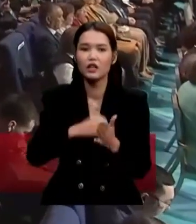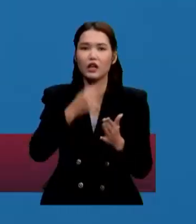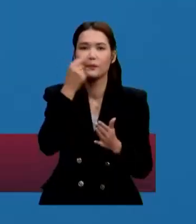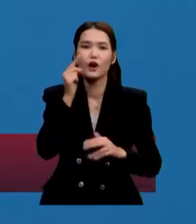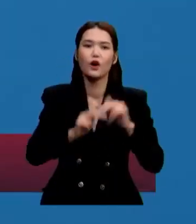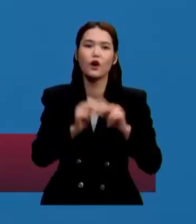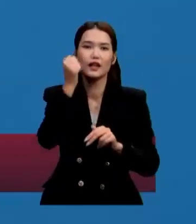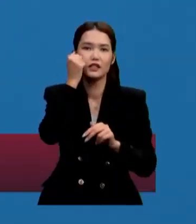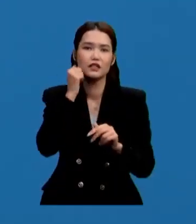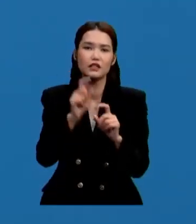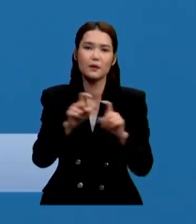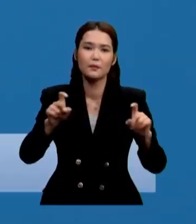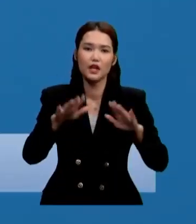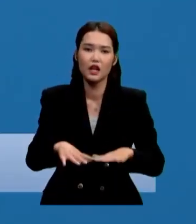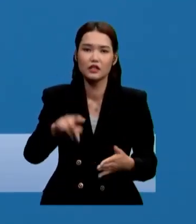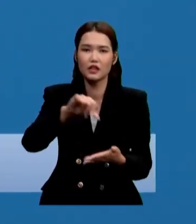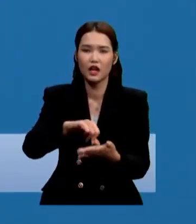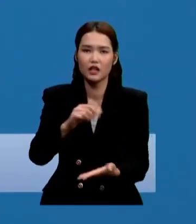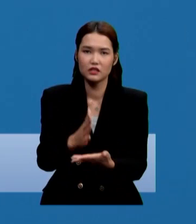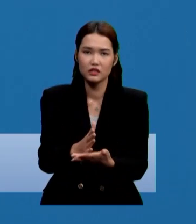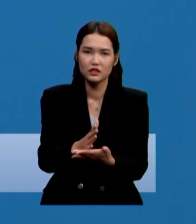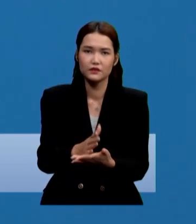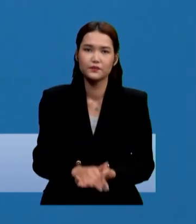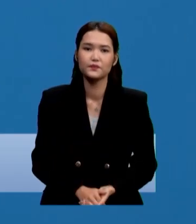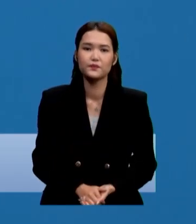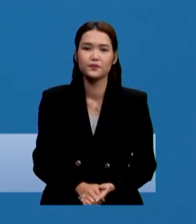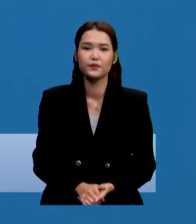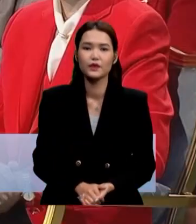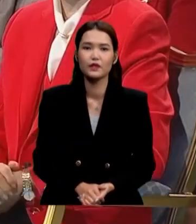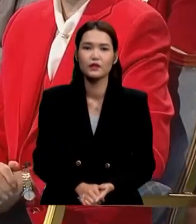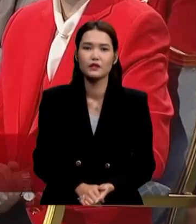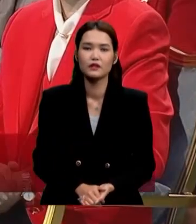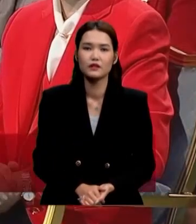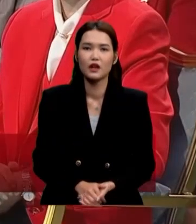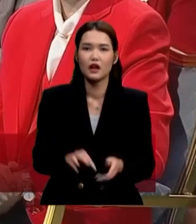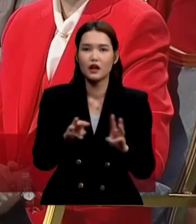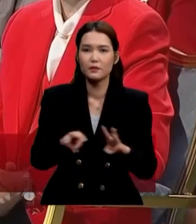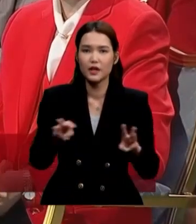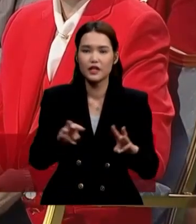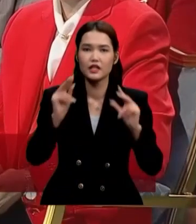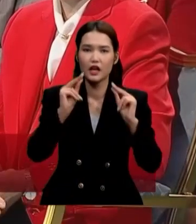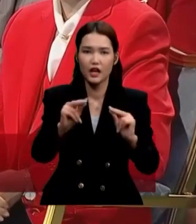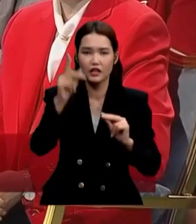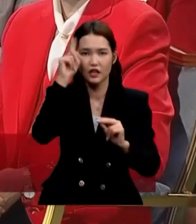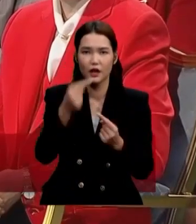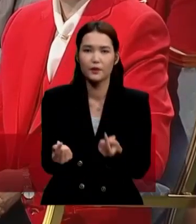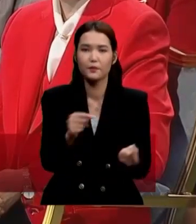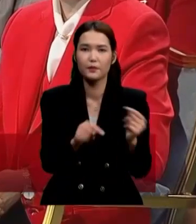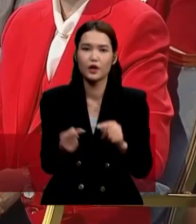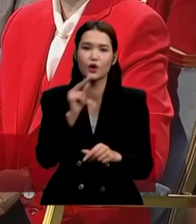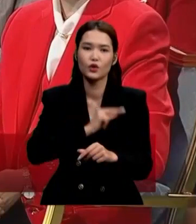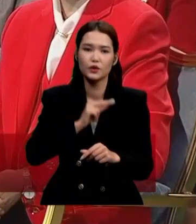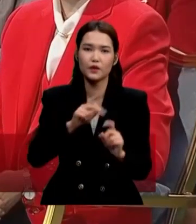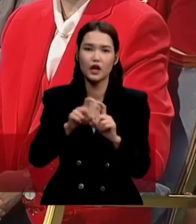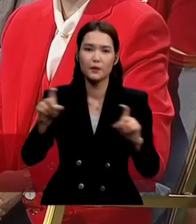салынған ескі мектептер талапқа сай емес. Министрлік әкімдіктермен бірлесіп,